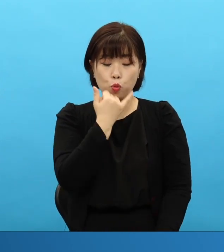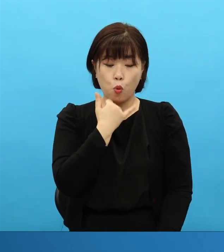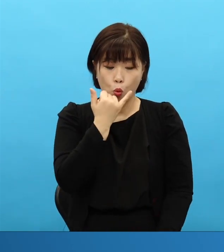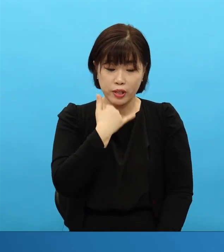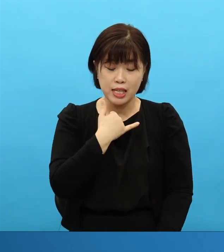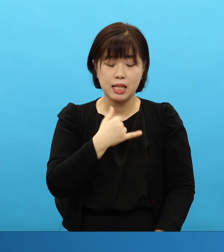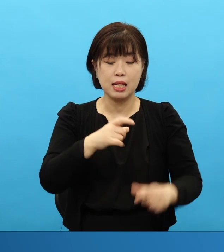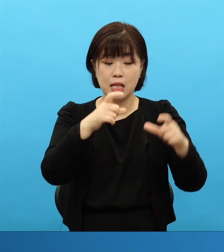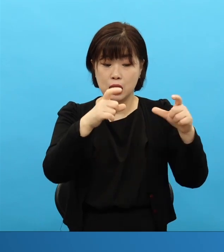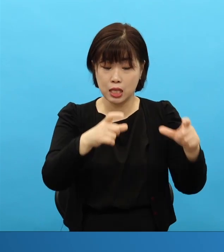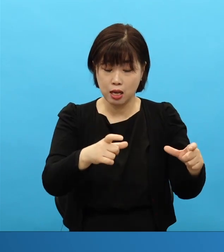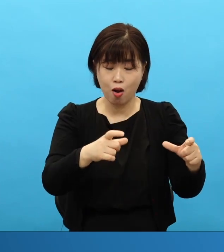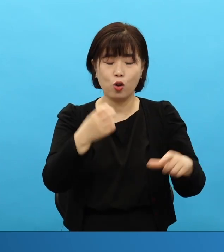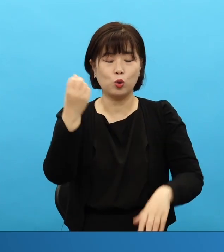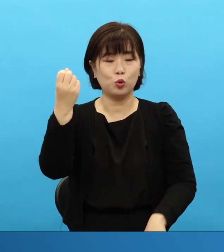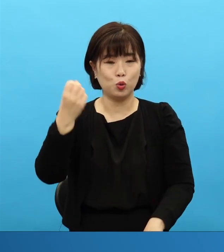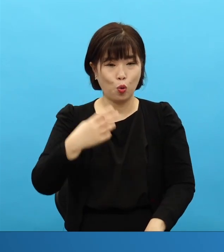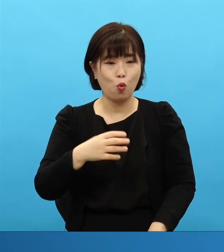사각지대거든요. 교회에서도